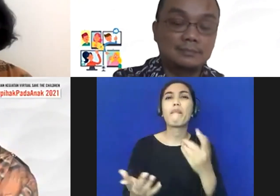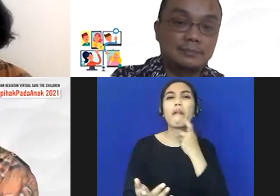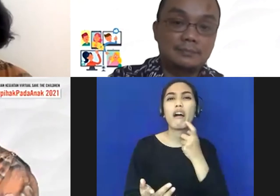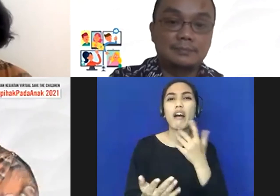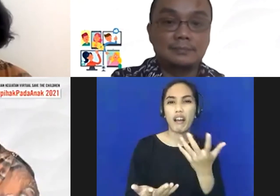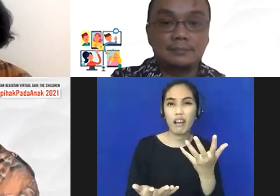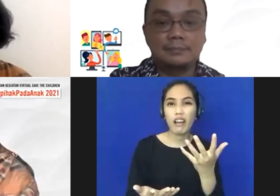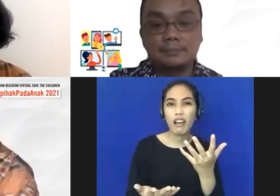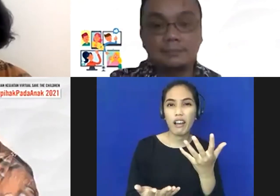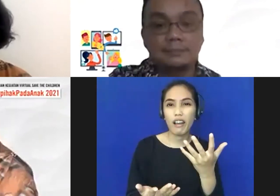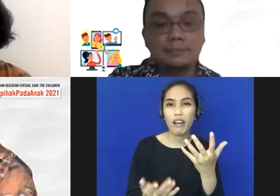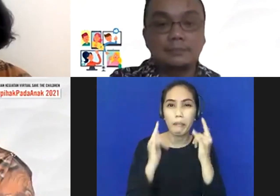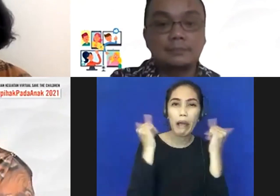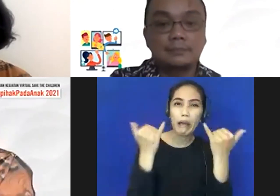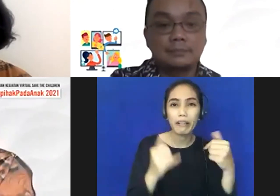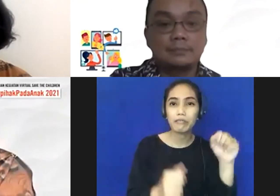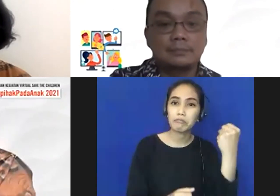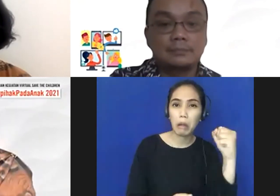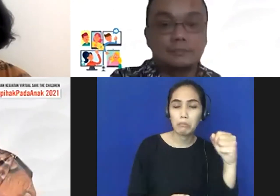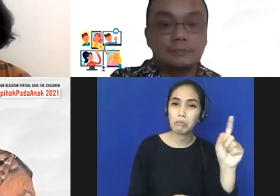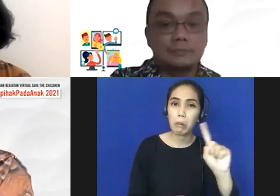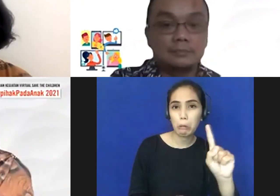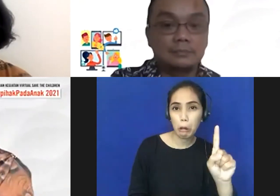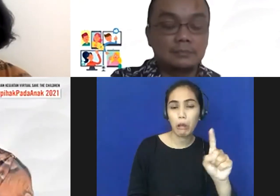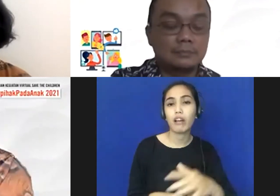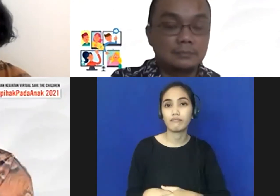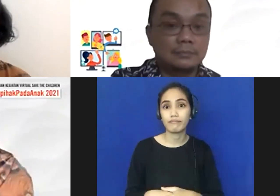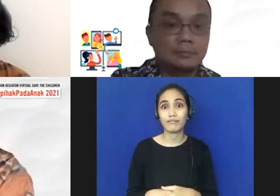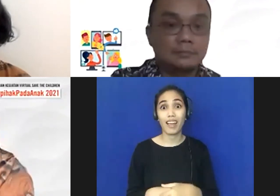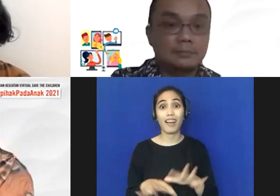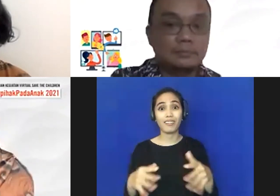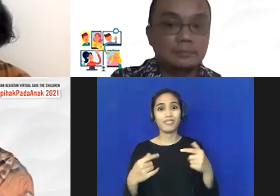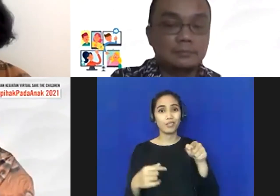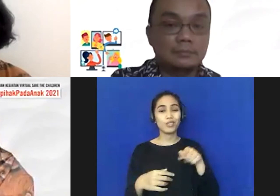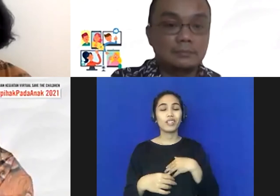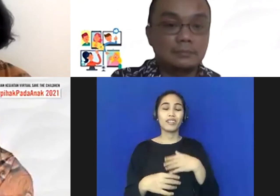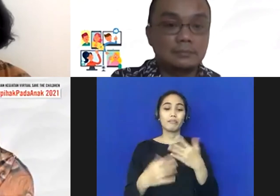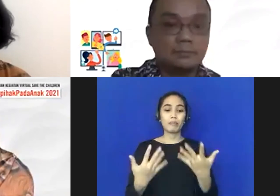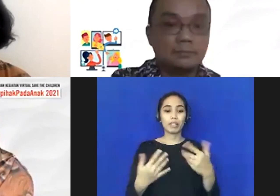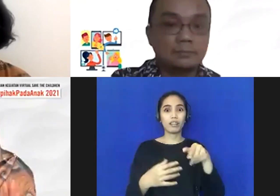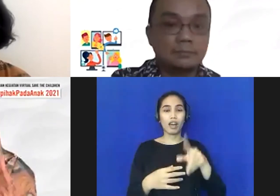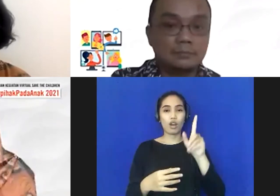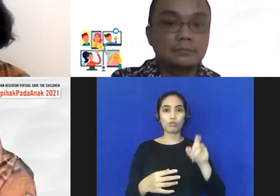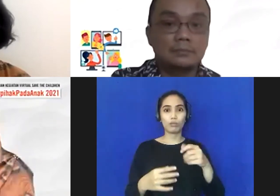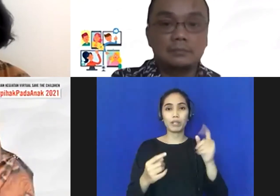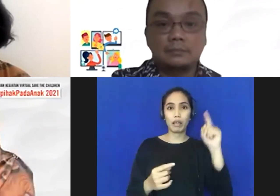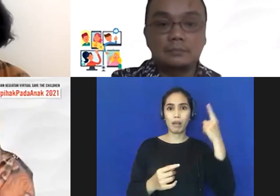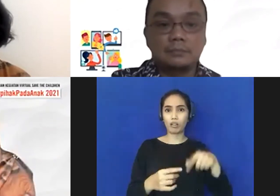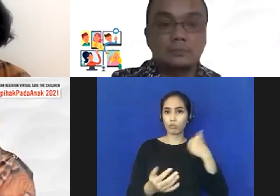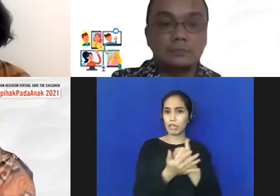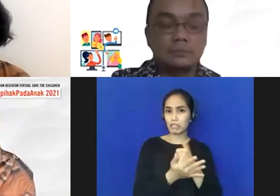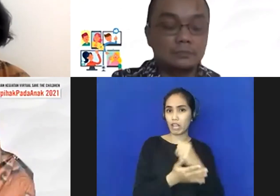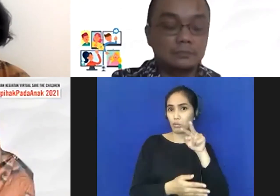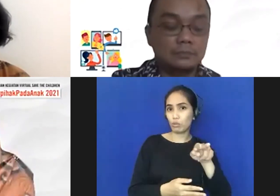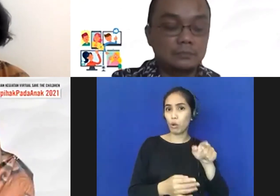ya. Yang nomor satu tadi, pastikan dulu seperti tadi Mbak Jeki sampaikan juga, pastikan dulu ya bahwa